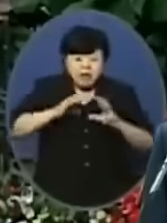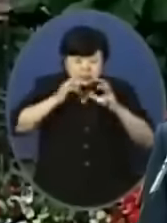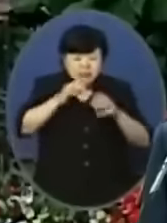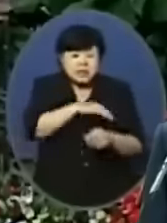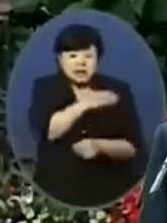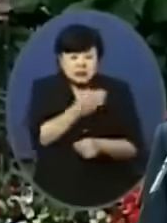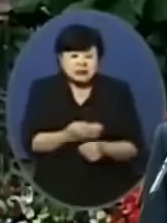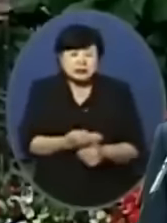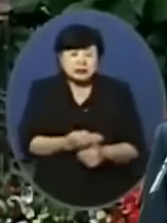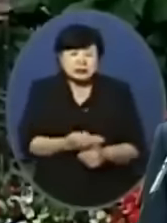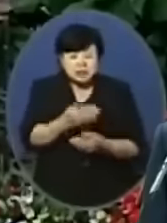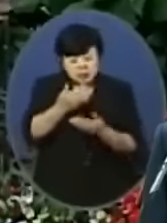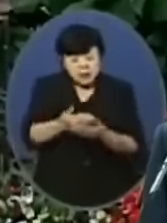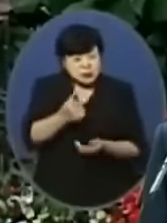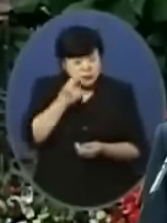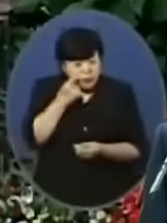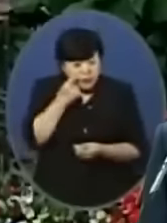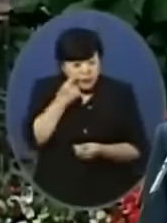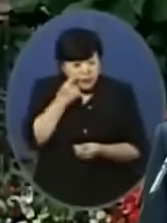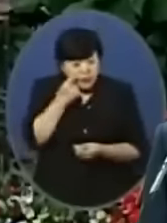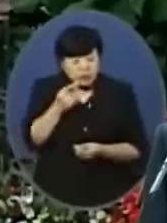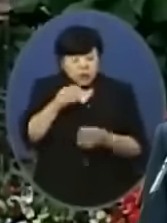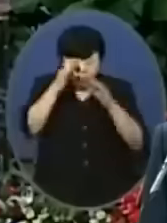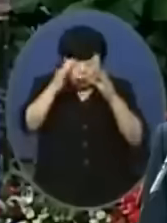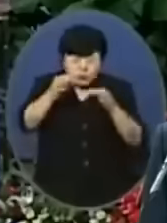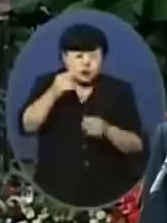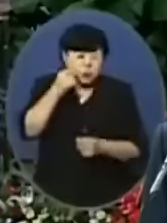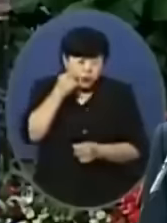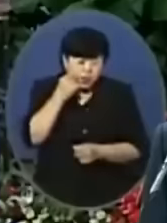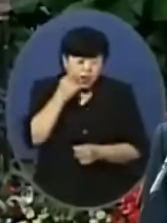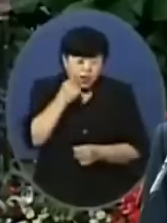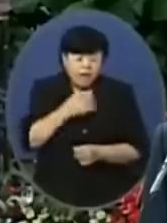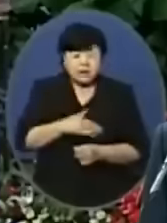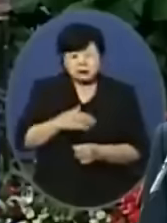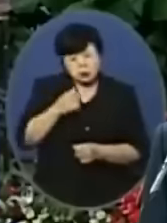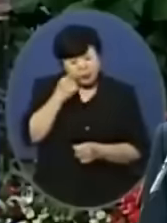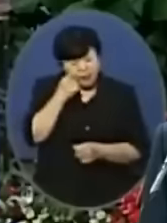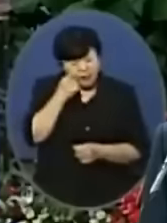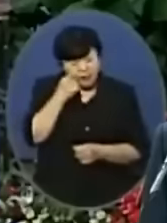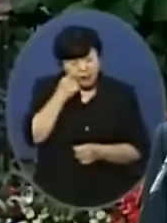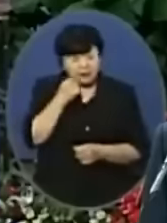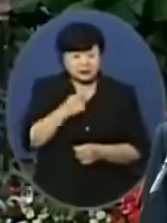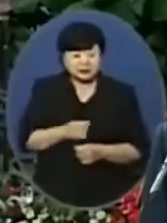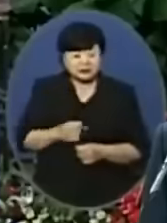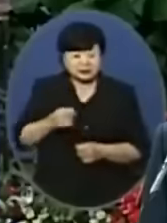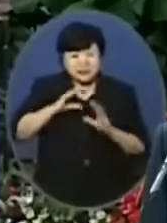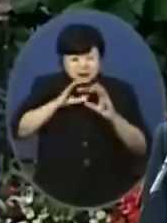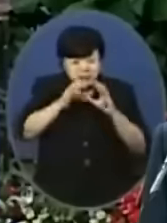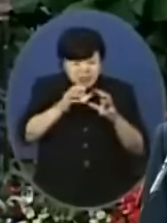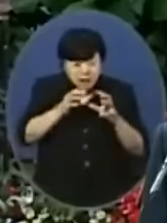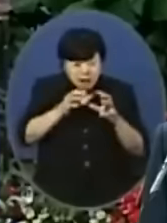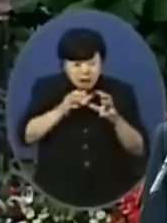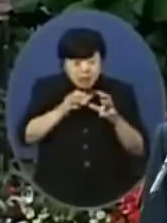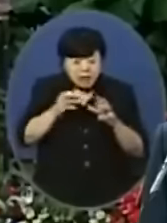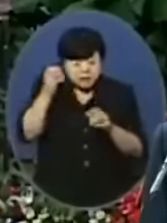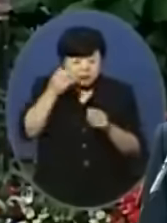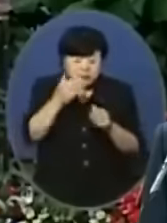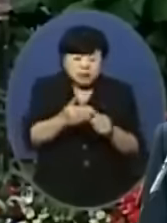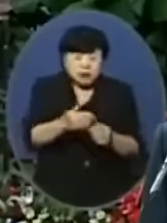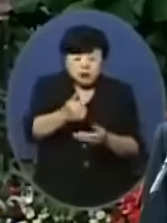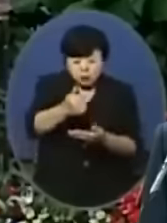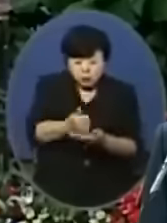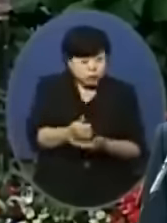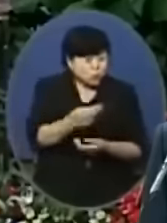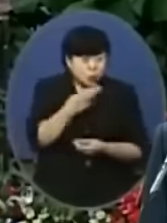능히 그를 받지 못하느니 이는 그를 보지도 못하고 알지도 못함이라. 세상은 성령을 모시고